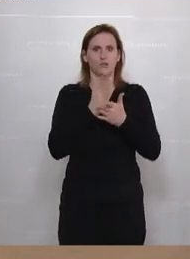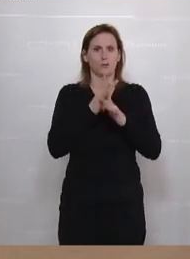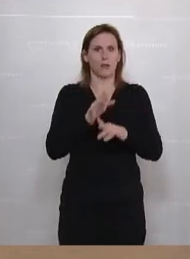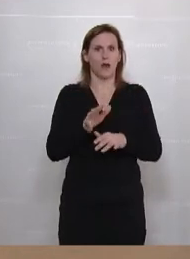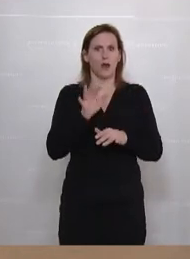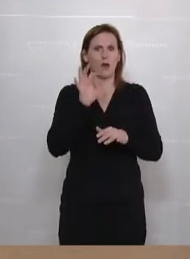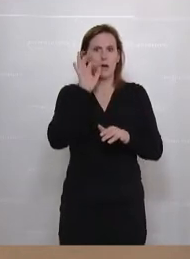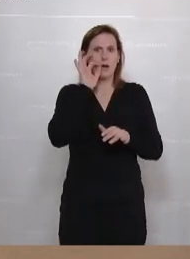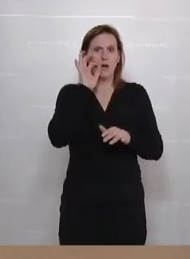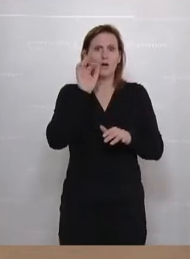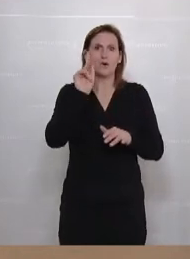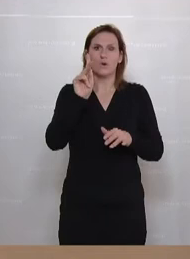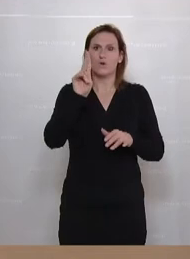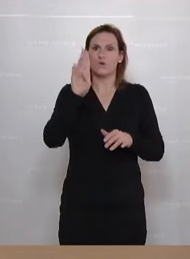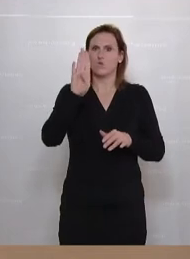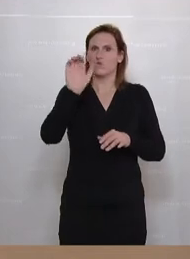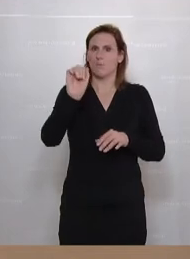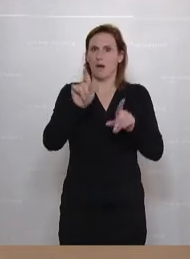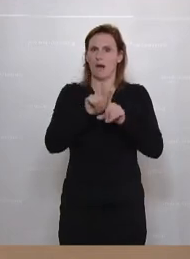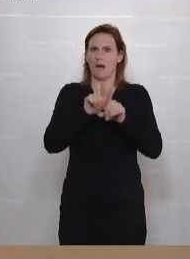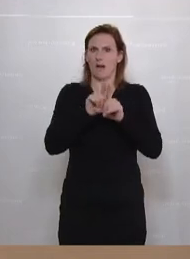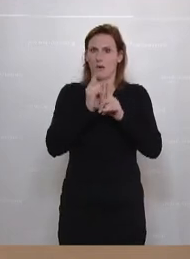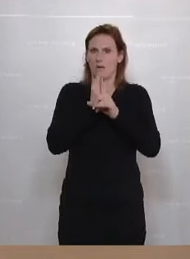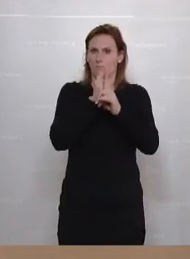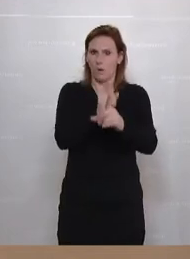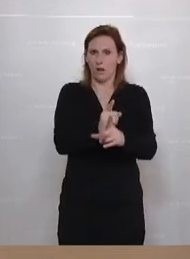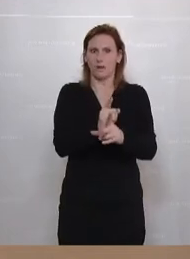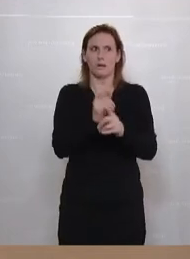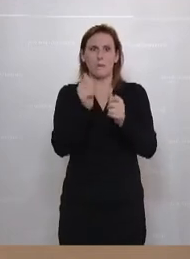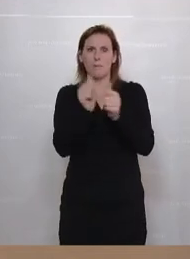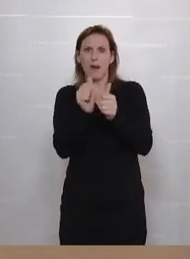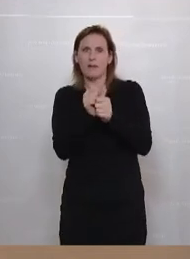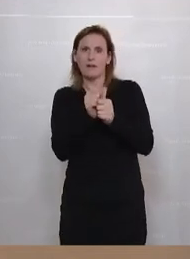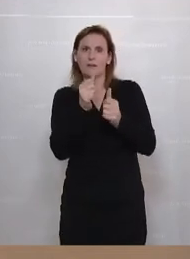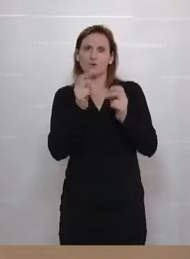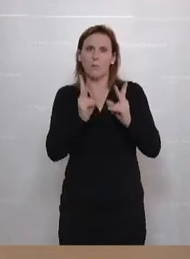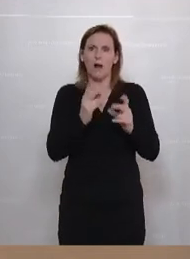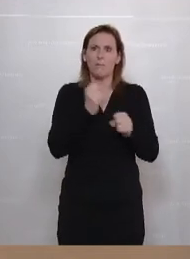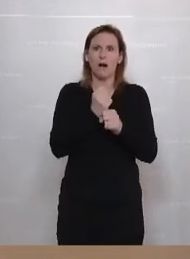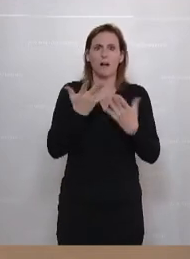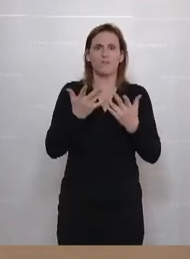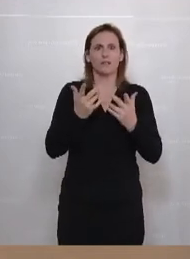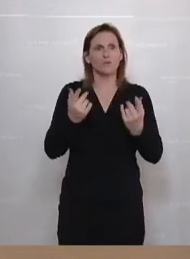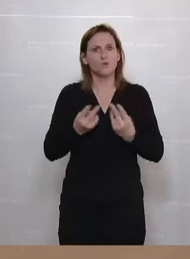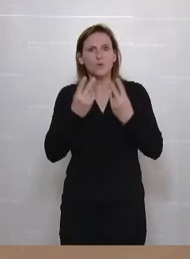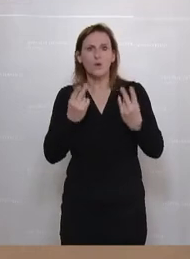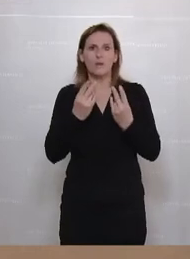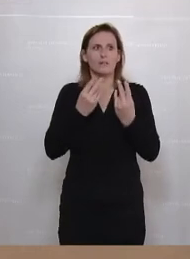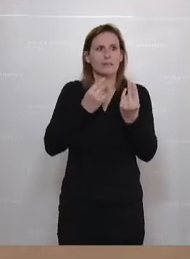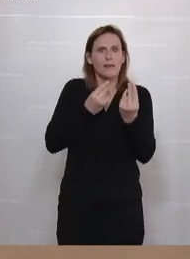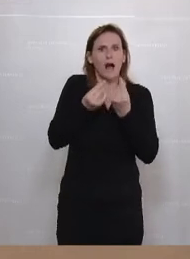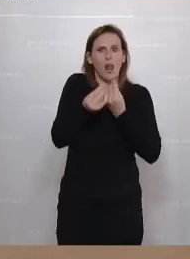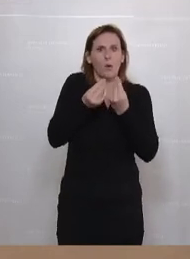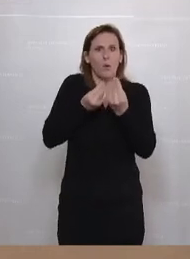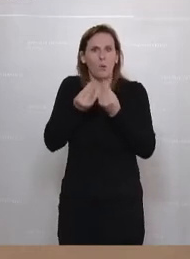der Europäischen Union. Und unser Ansatz ist, unter Partnern muss man den Dialog suchen. Also wir würden, und das ist unsere Erwartung, das sind eigentlich auch die Signale, die wir